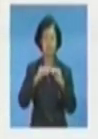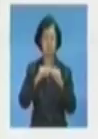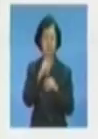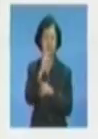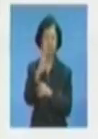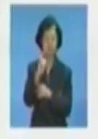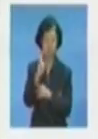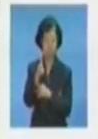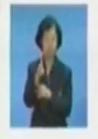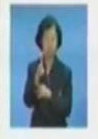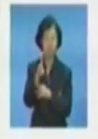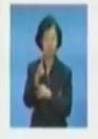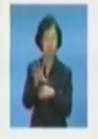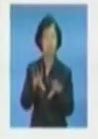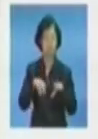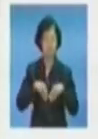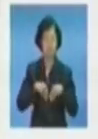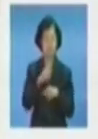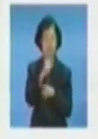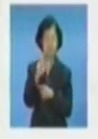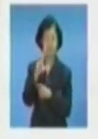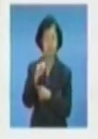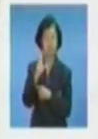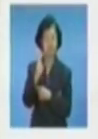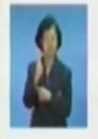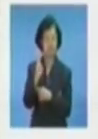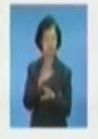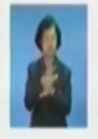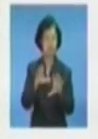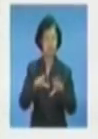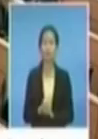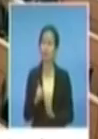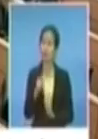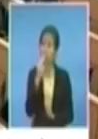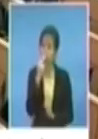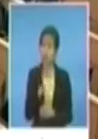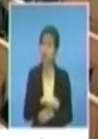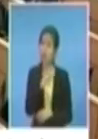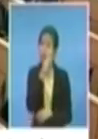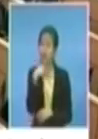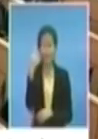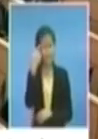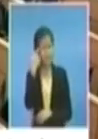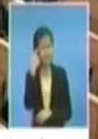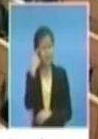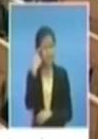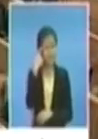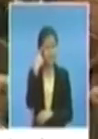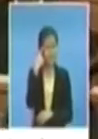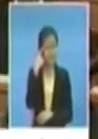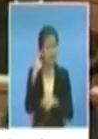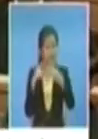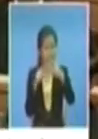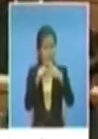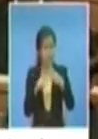แนน136-3งดออกเสียง12เสียงพร้อมกับแนบความเห็นของนายคำนูนที่อยากให้ยกเว้นการ